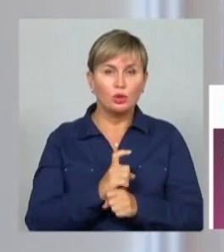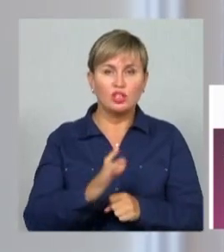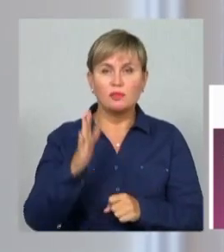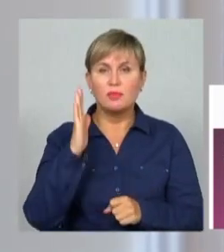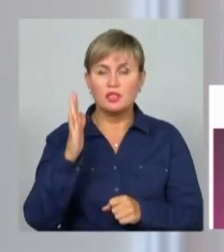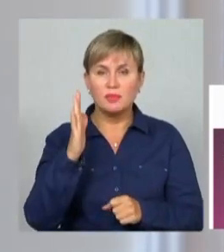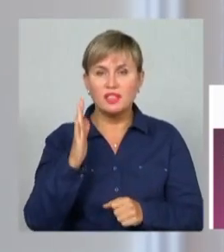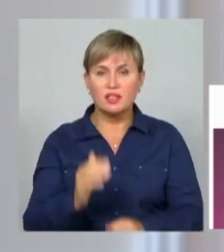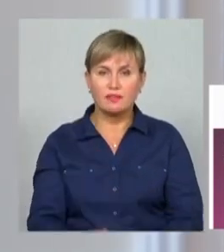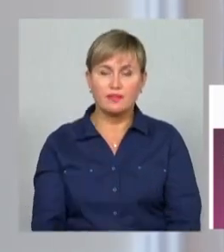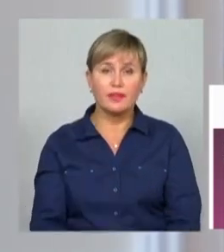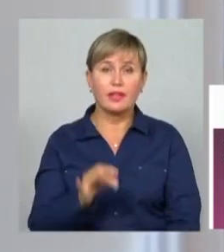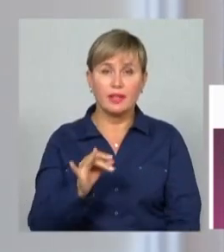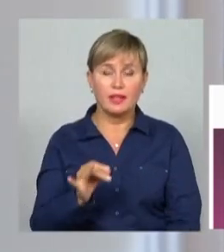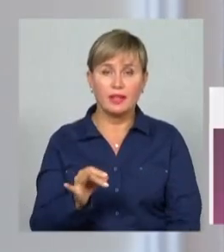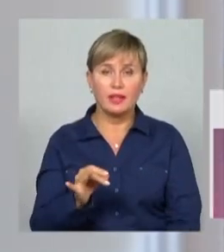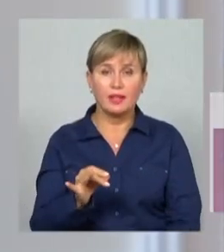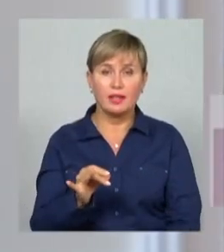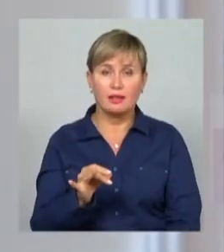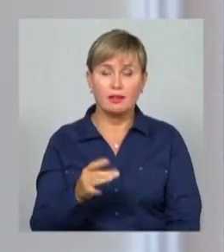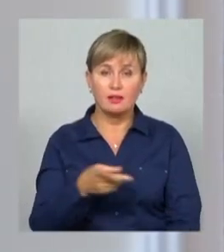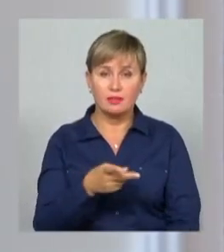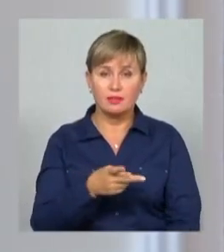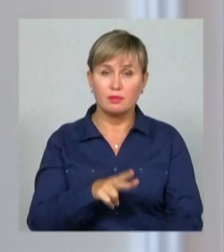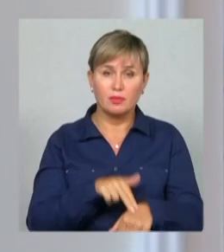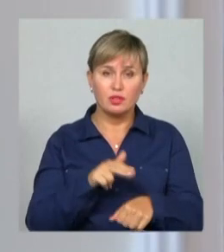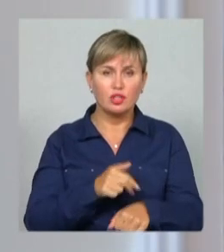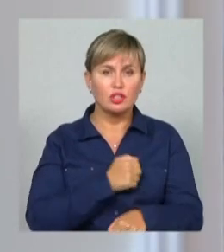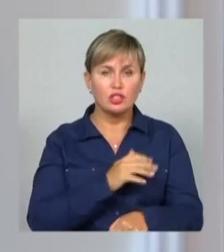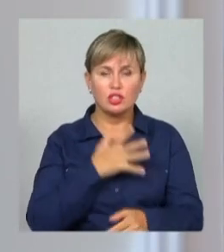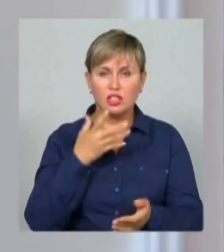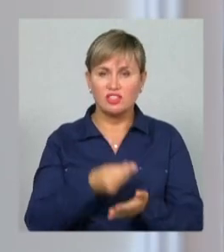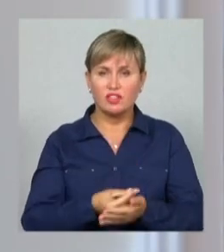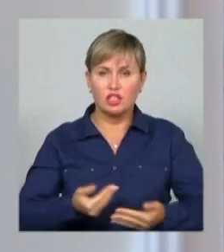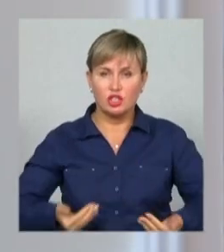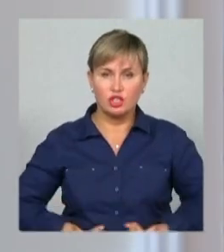перспективные, и они, не жалея своей жизни,